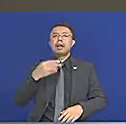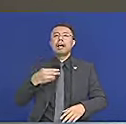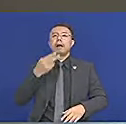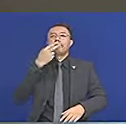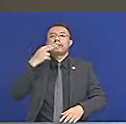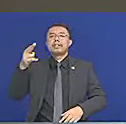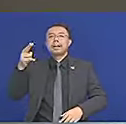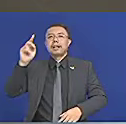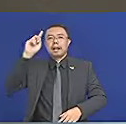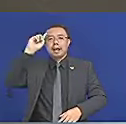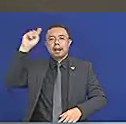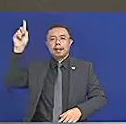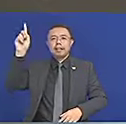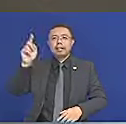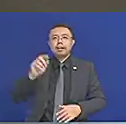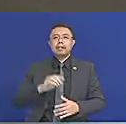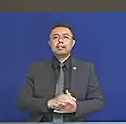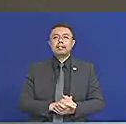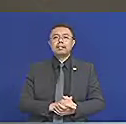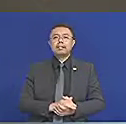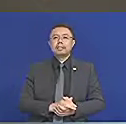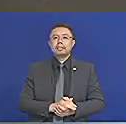mempercayai Allah.